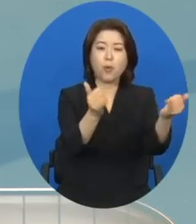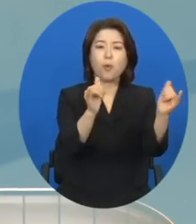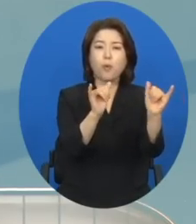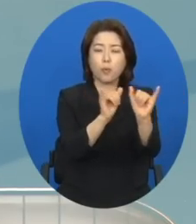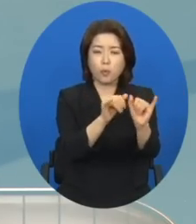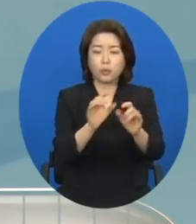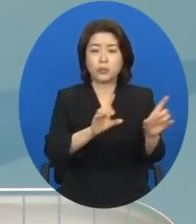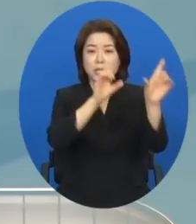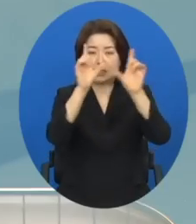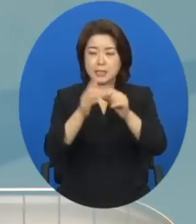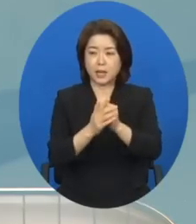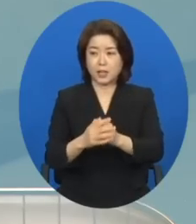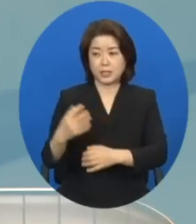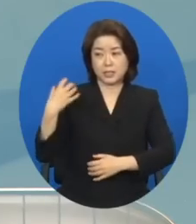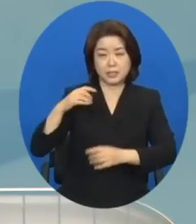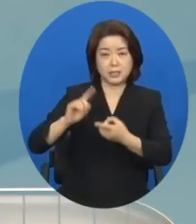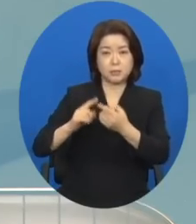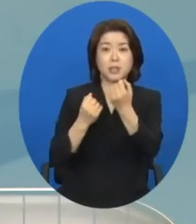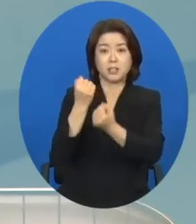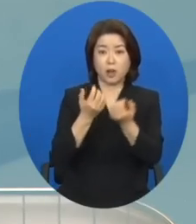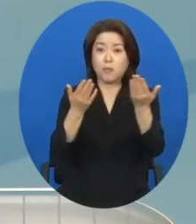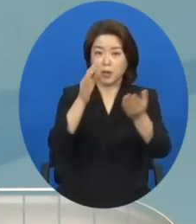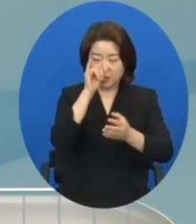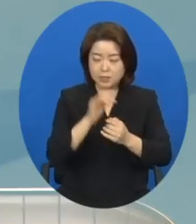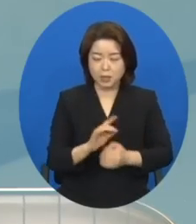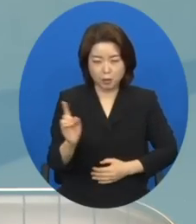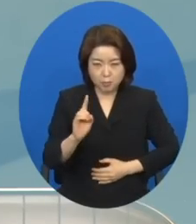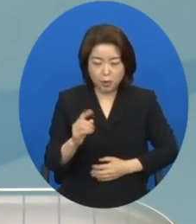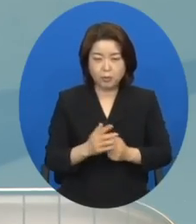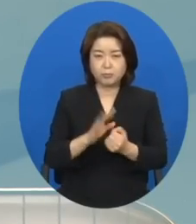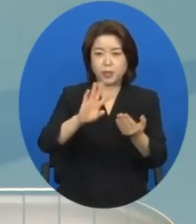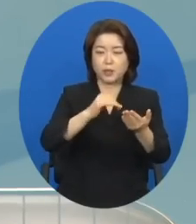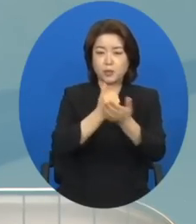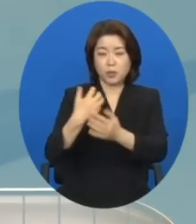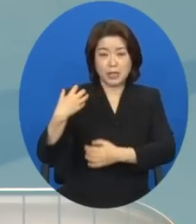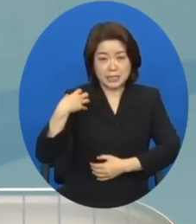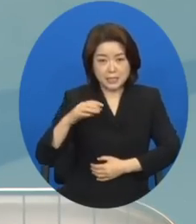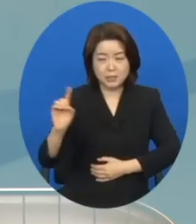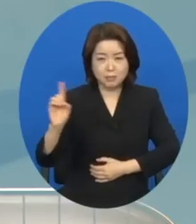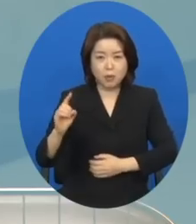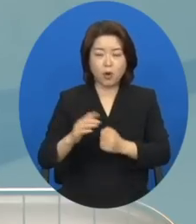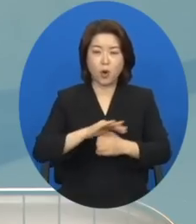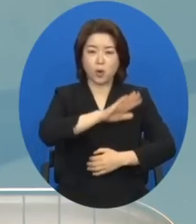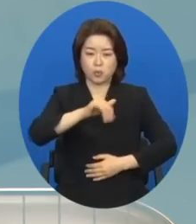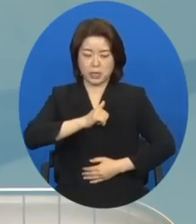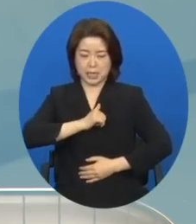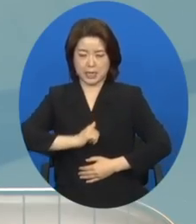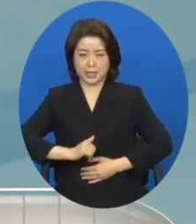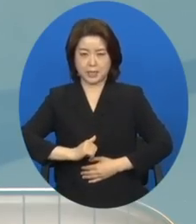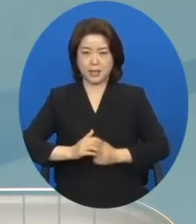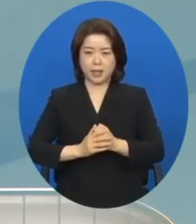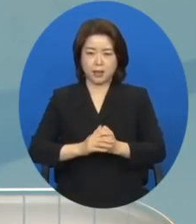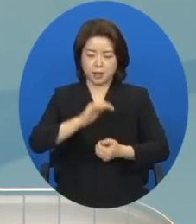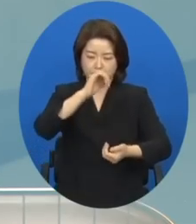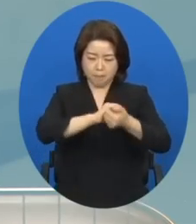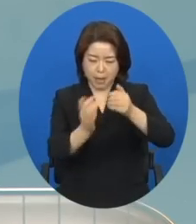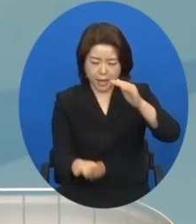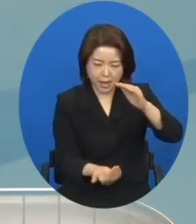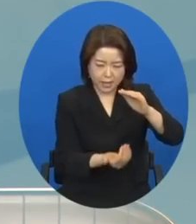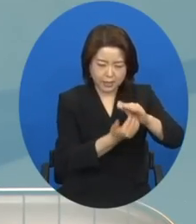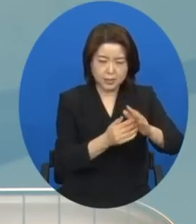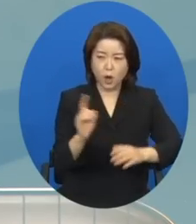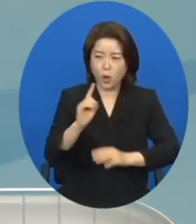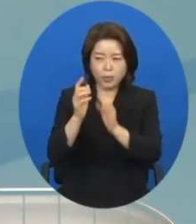이렇게 묘사를 했습니다. 한번 잘 들어보세요. 그리스도인들에게 짐은 바로 우리의 인내를 한계에 이르게 하는 어떤